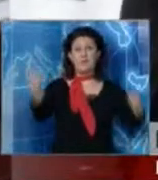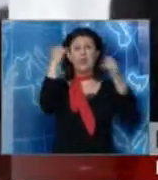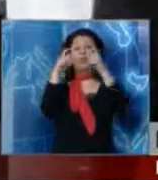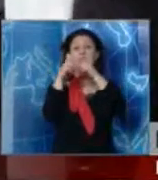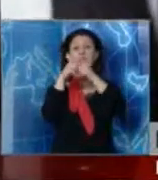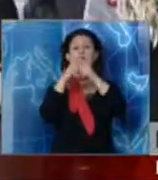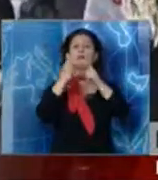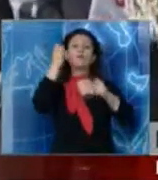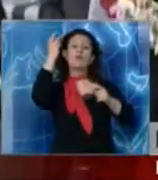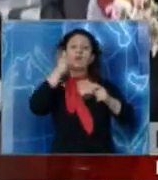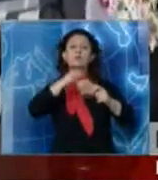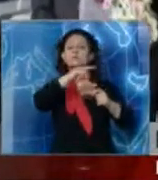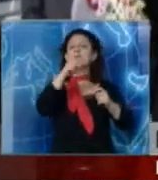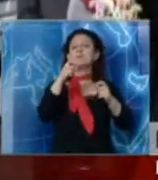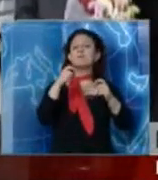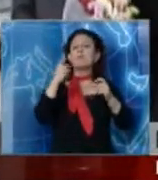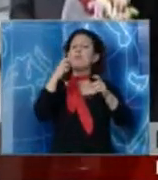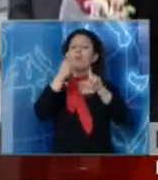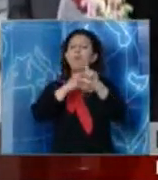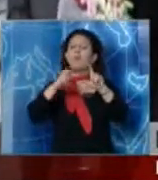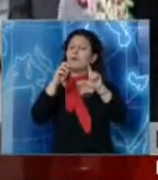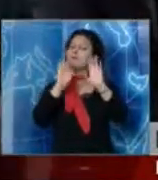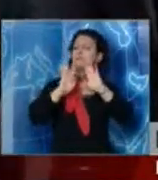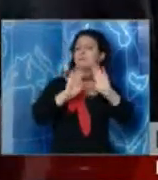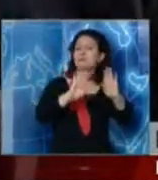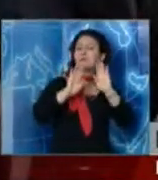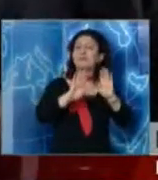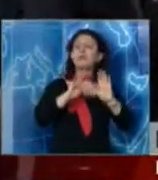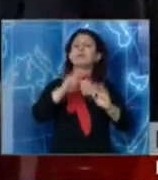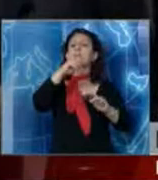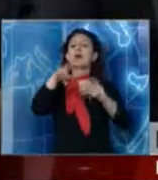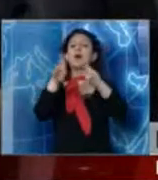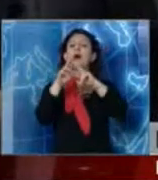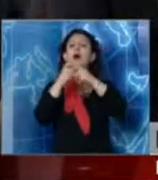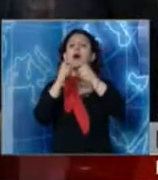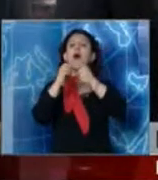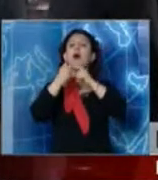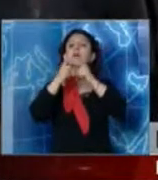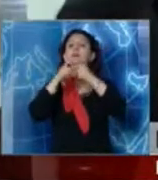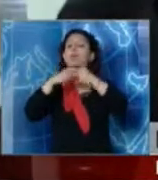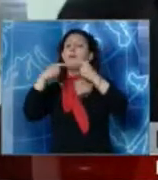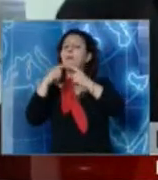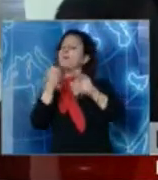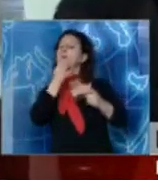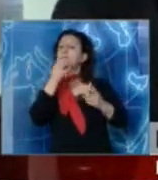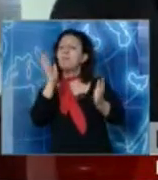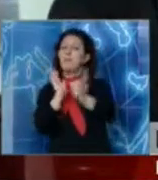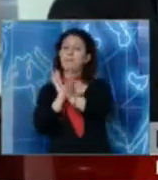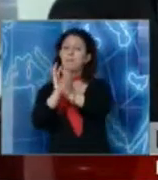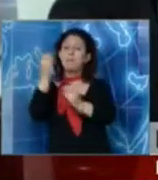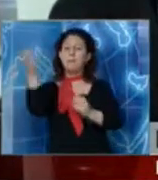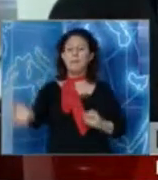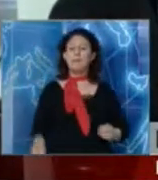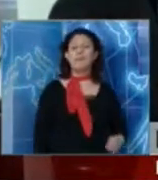Dernek yönetimi Ekoköy Ketenciler projesine verdiği destek ve katkılar için Kartepe Belediye Başkanı Şükrü Karabalık'a teşekkür plaketi